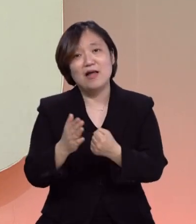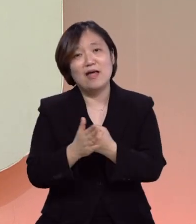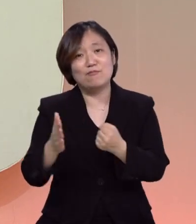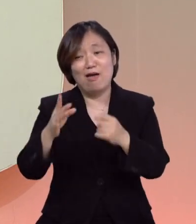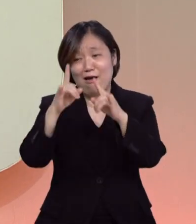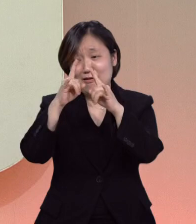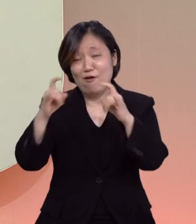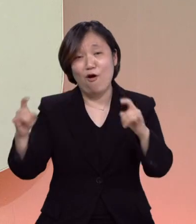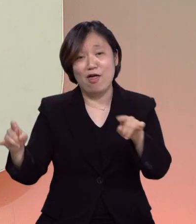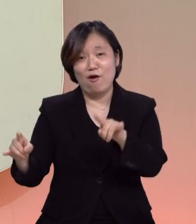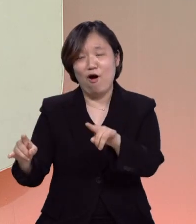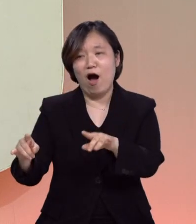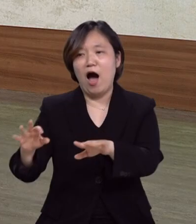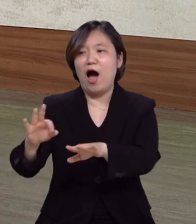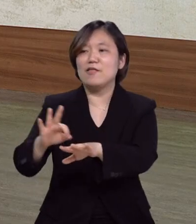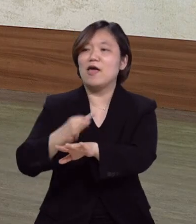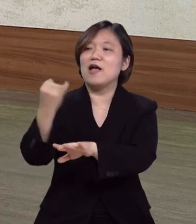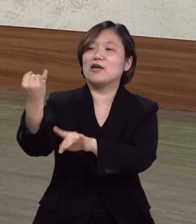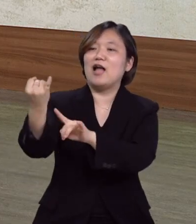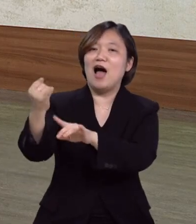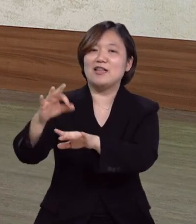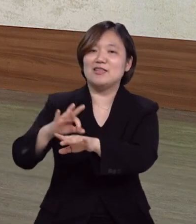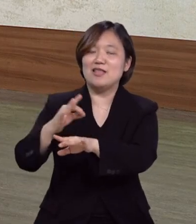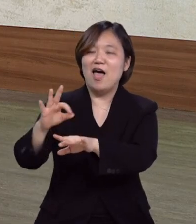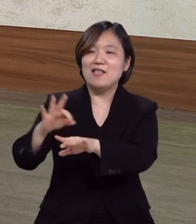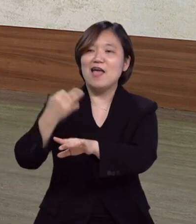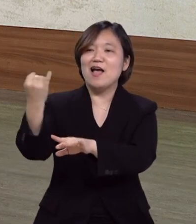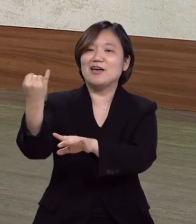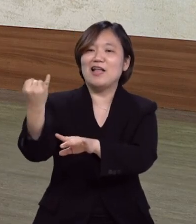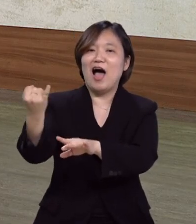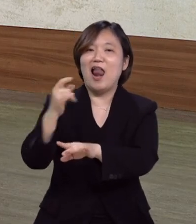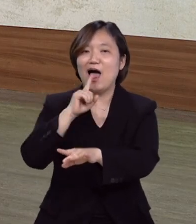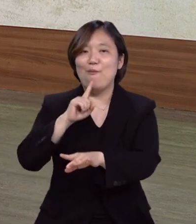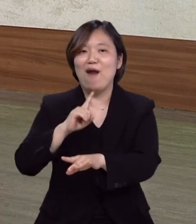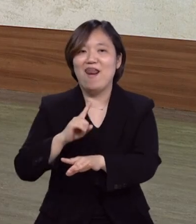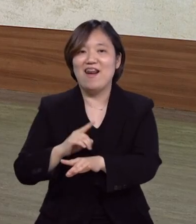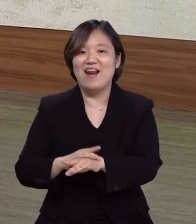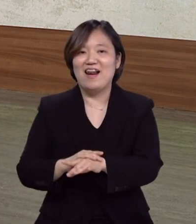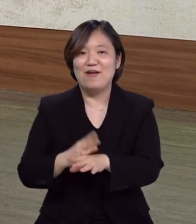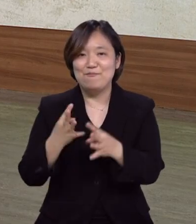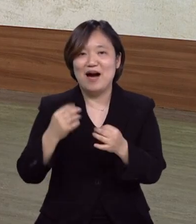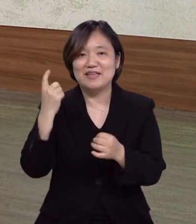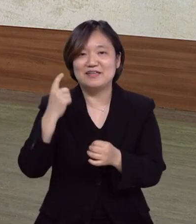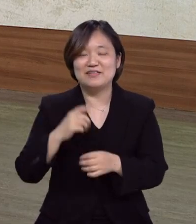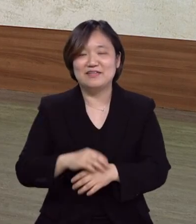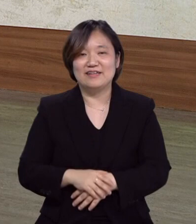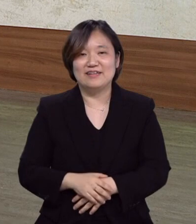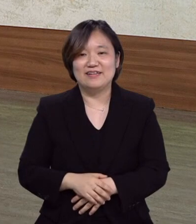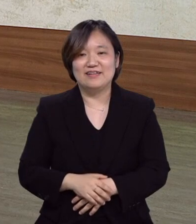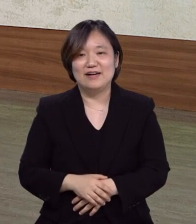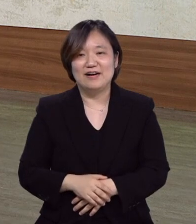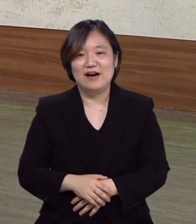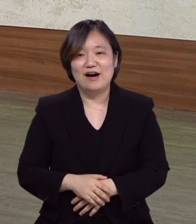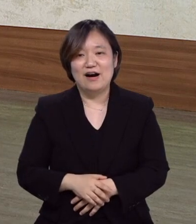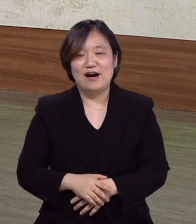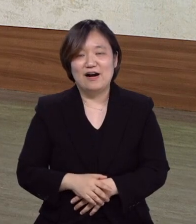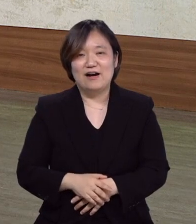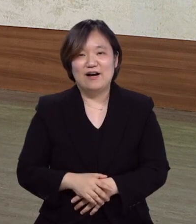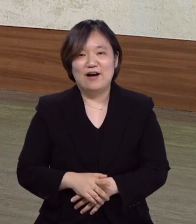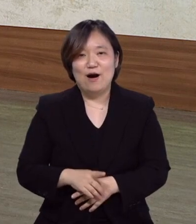여장군이다라는 소리까지 들었대요 별명이 여장군이다라는 그런 이야기를들을 정도로 아주